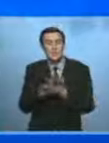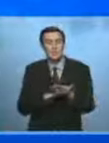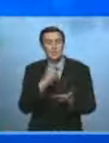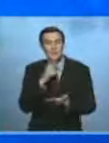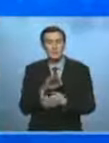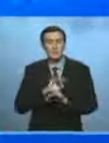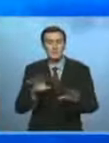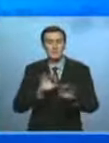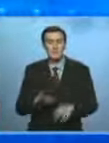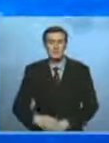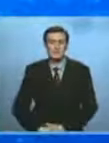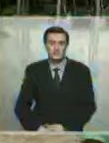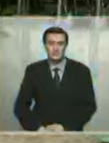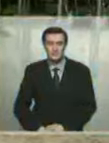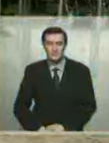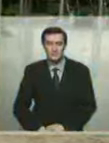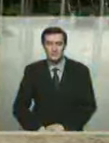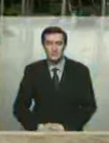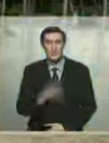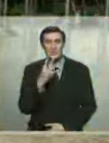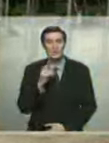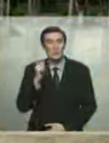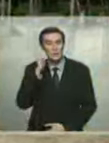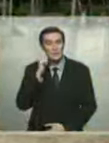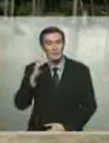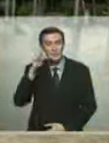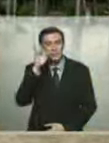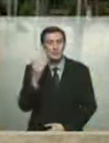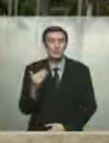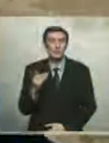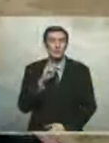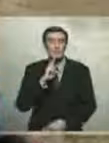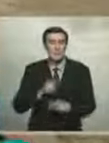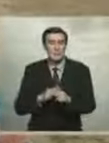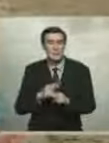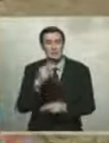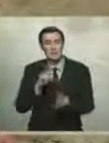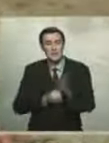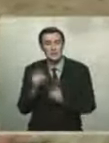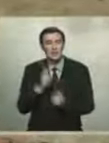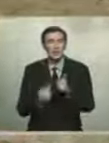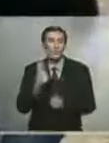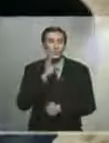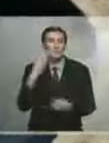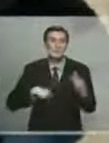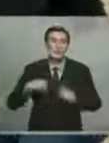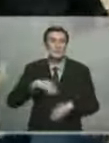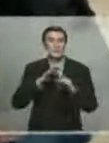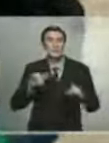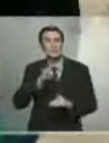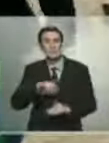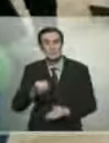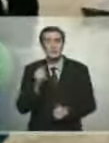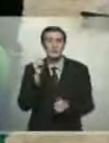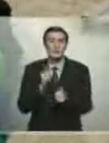собкор четырехлетний франции полуторагодовалая адель по привычке каждое утро собираются в садик туда